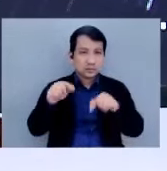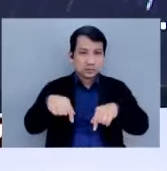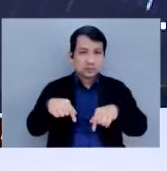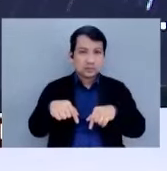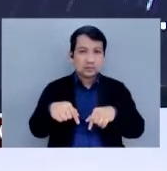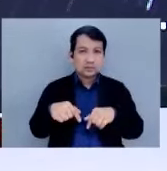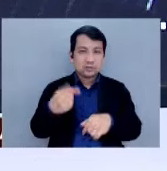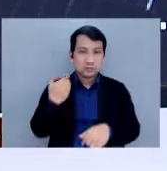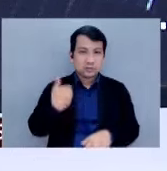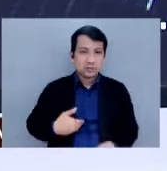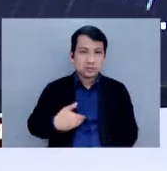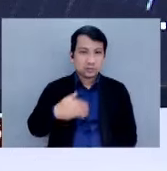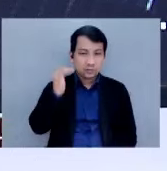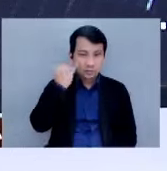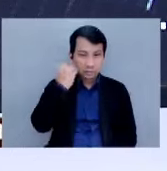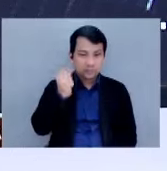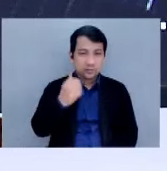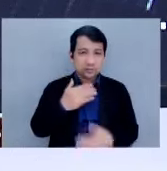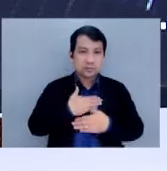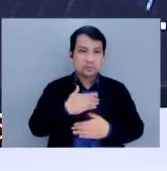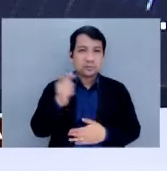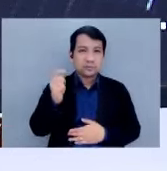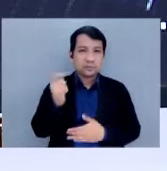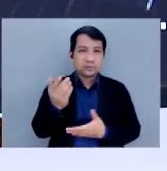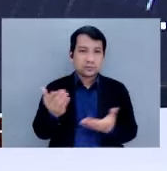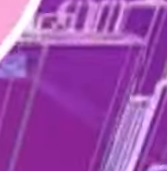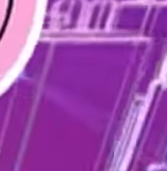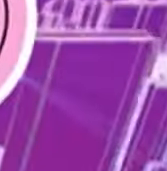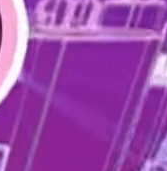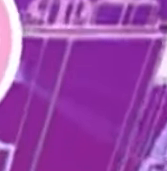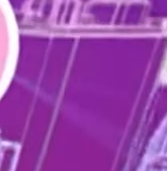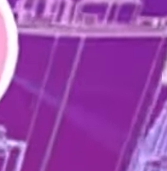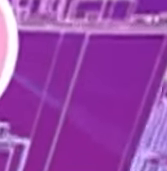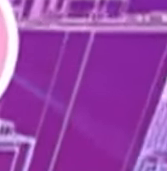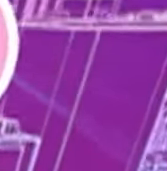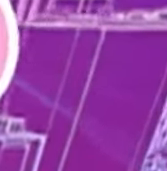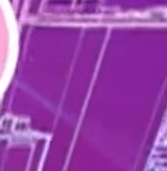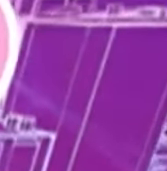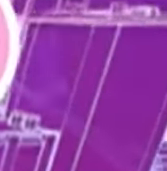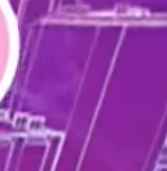si Jania Lipon. Happy Tuesday mga kapatid!